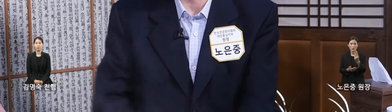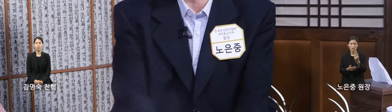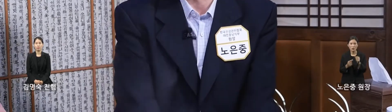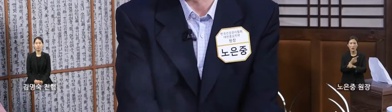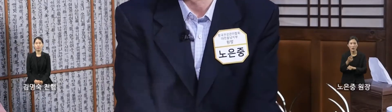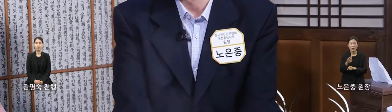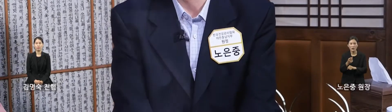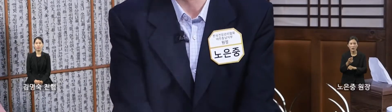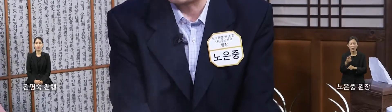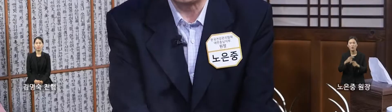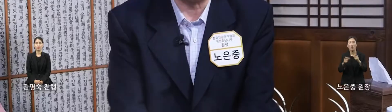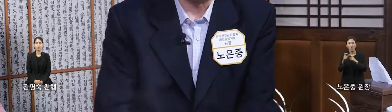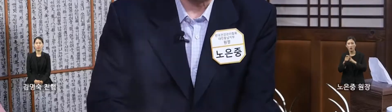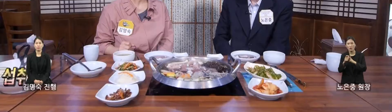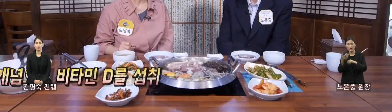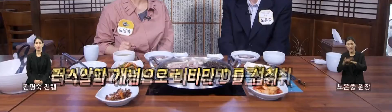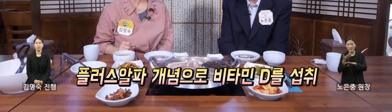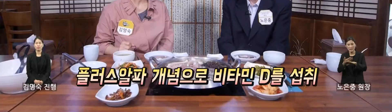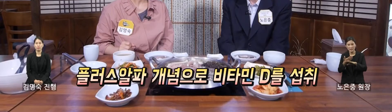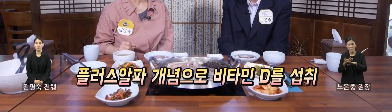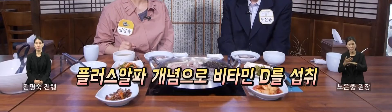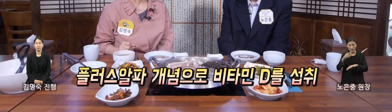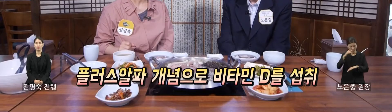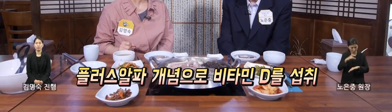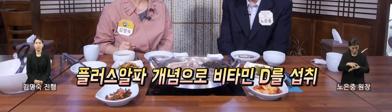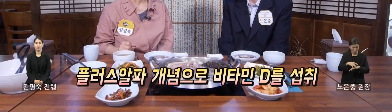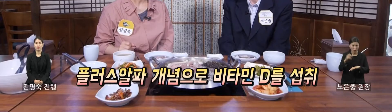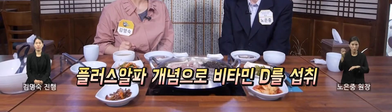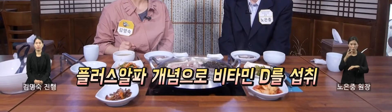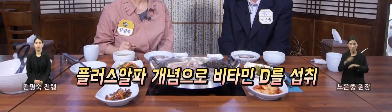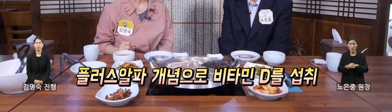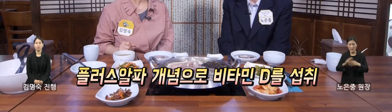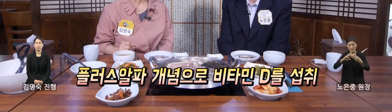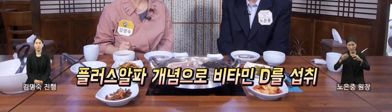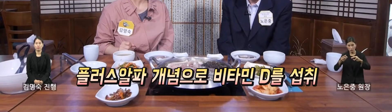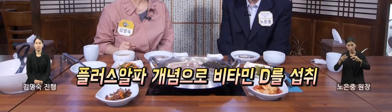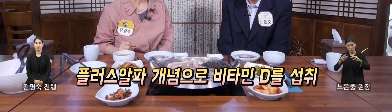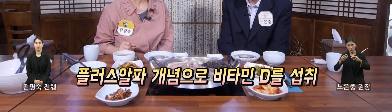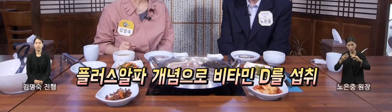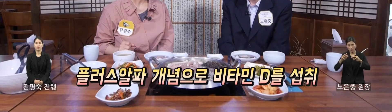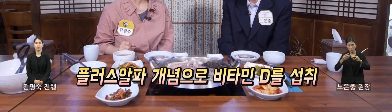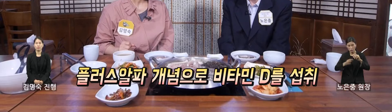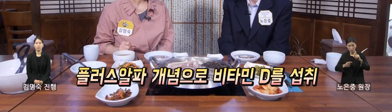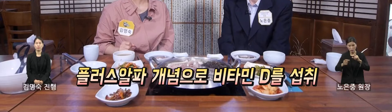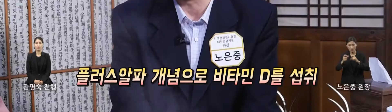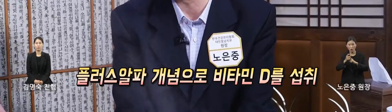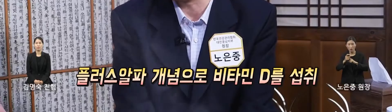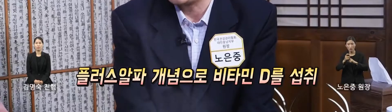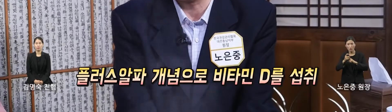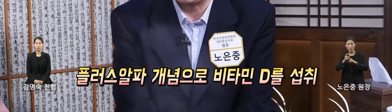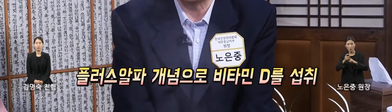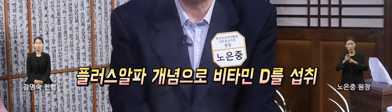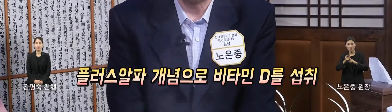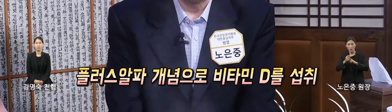플러스 알파 개념으로 플러스 알파 개념 뼈 건강하고 그다음에 근육에 플러스 알파 개념으로 면역도